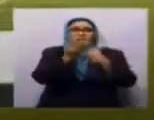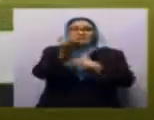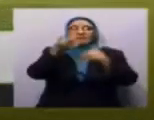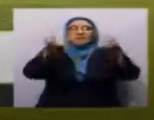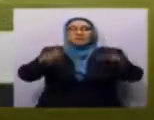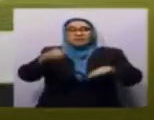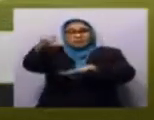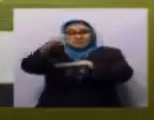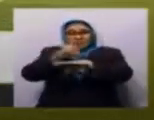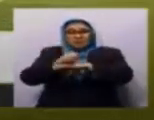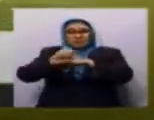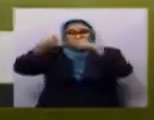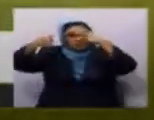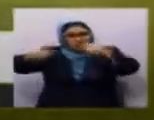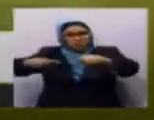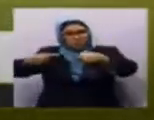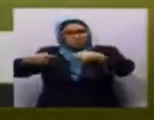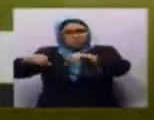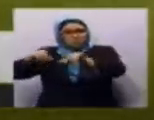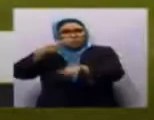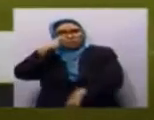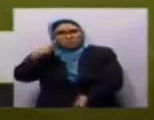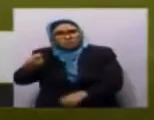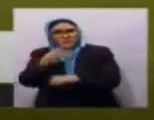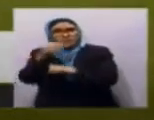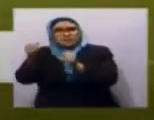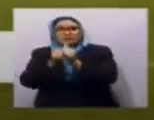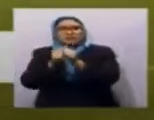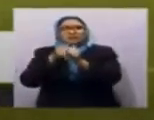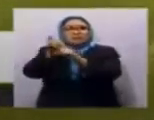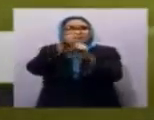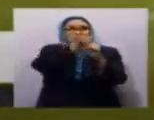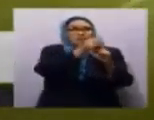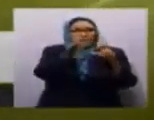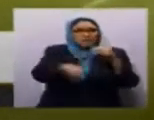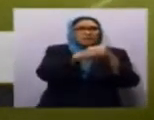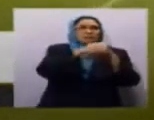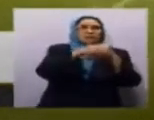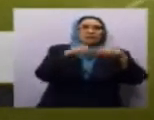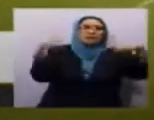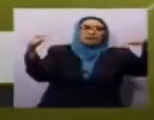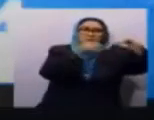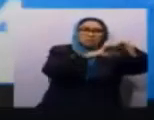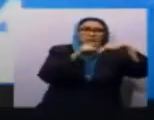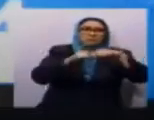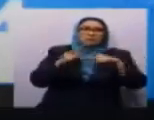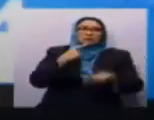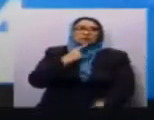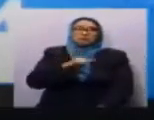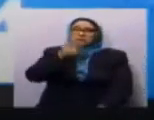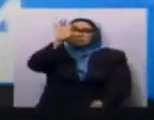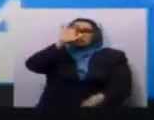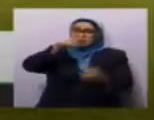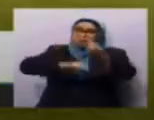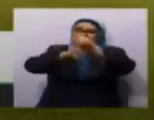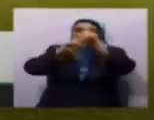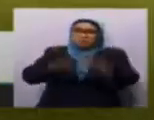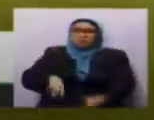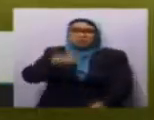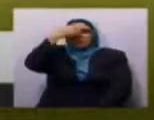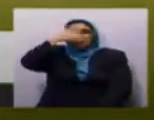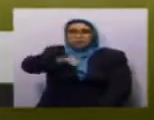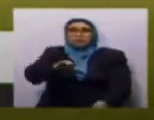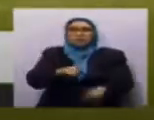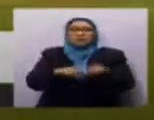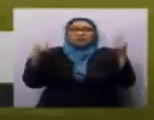Pertarungan semakin menarik dengan masing-masing memburu gol tambahan. Sorakan penyokong Tok Gajah bergema apabila rembatan deras Safwan Baharudin